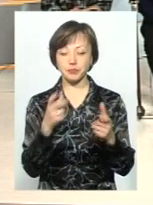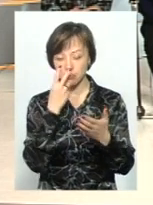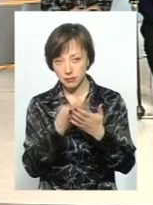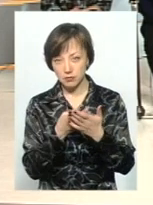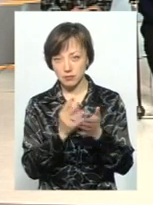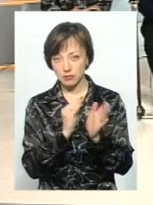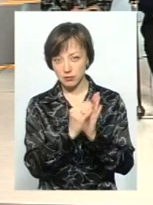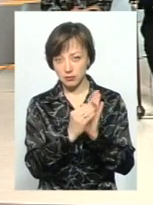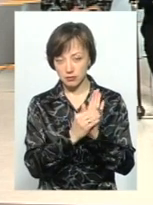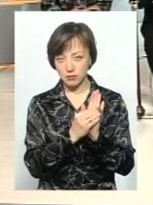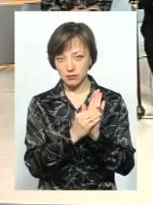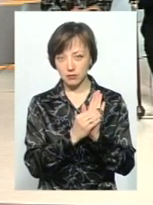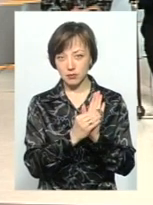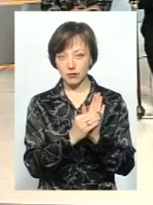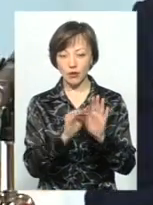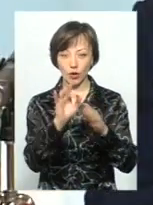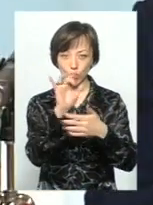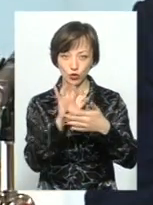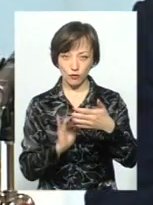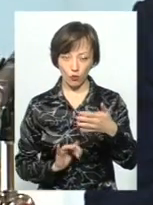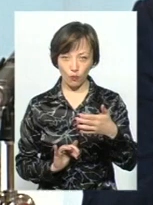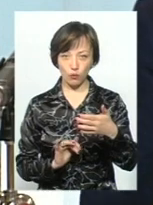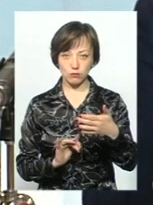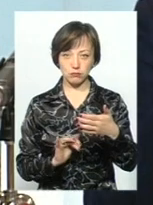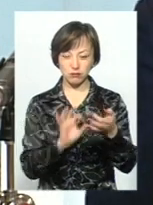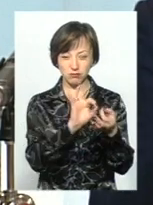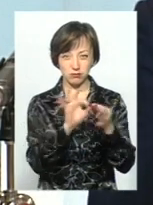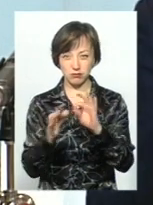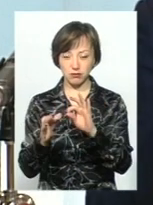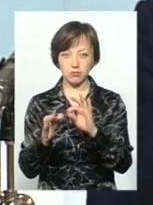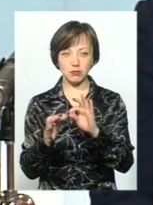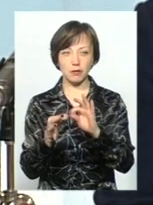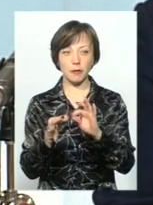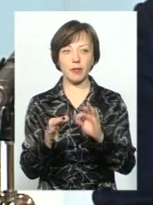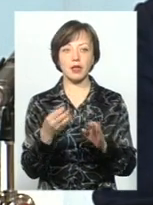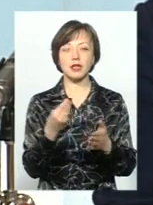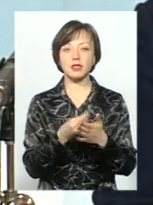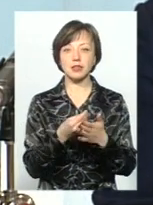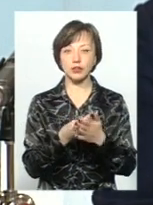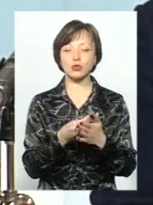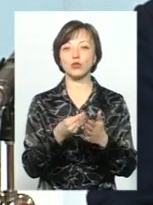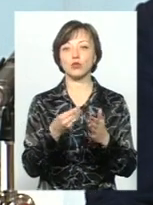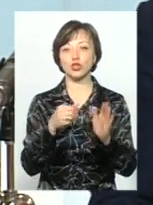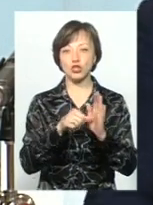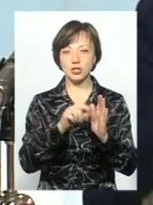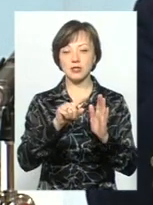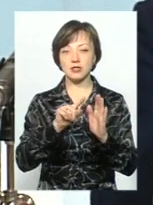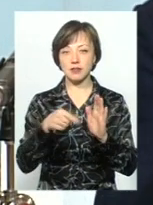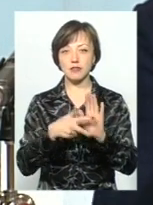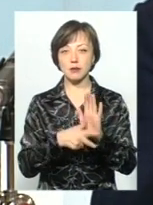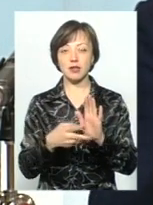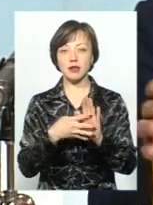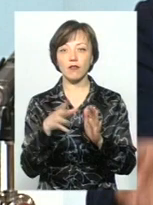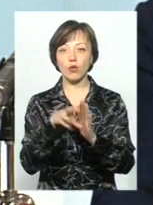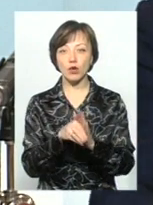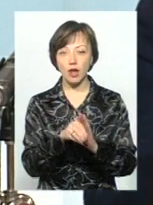побачили у ній розшифровку, я буду так казати, тобто у ціну 6,89 входить